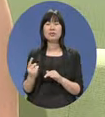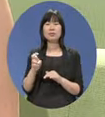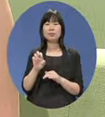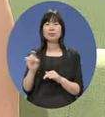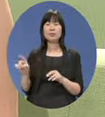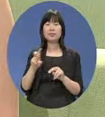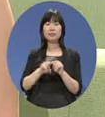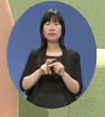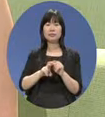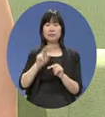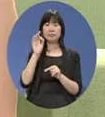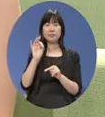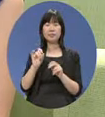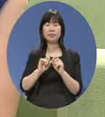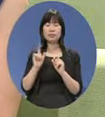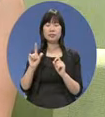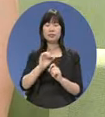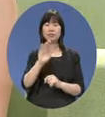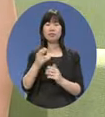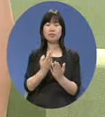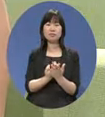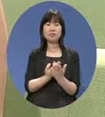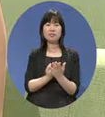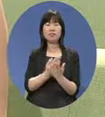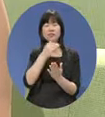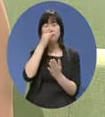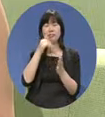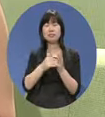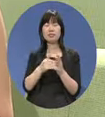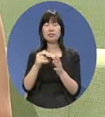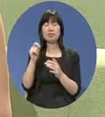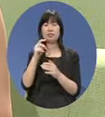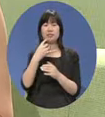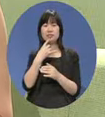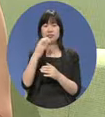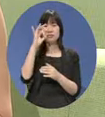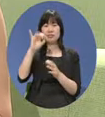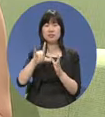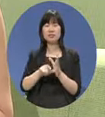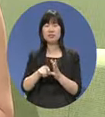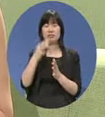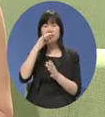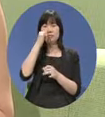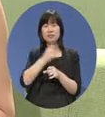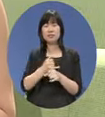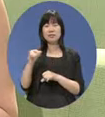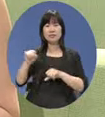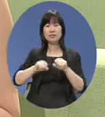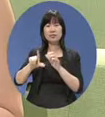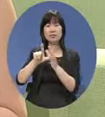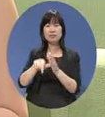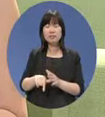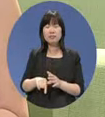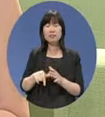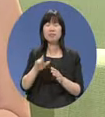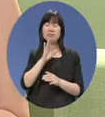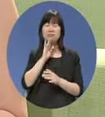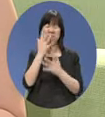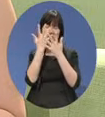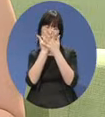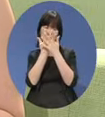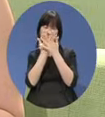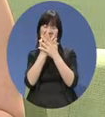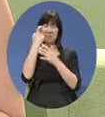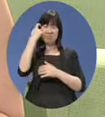경우는 소파는 거의 이제 우리가 누워서 있고 텔레비전 볼 때 유용하지 뭐 어떤 활동을 할 때는 참